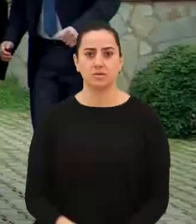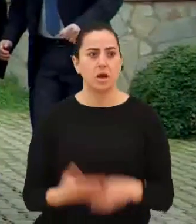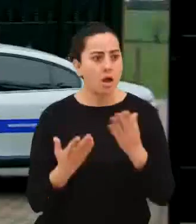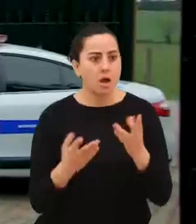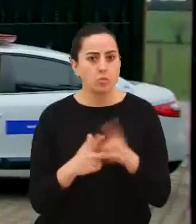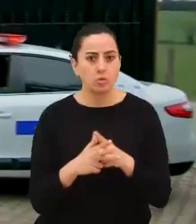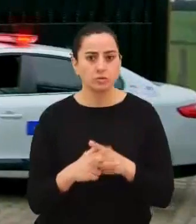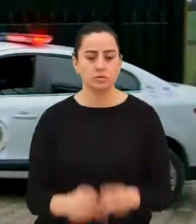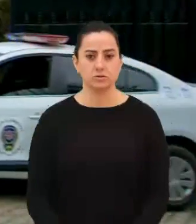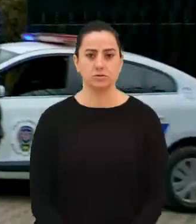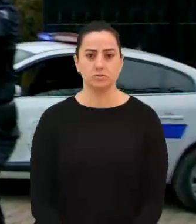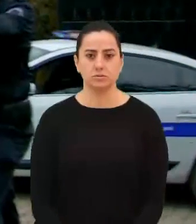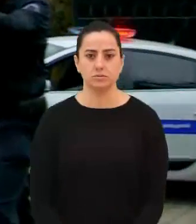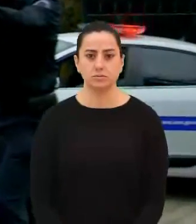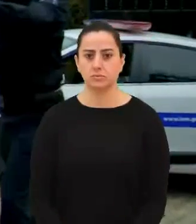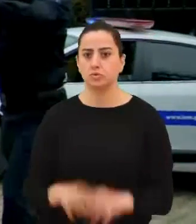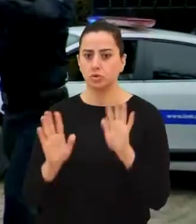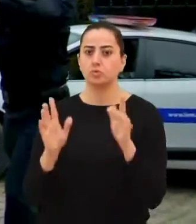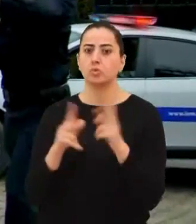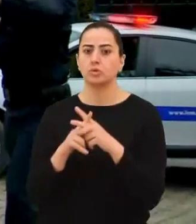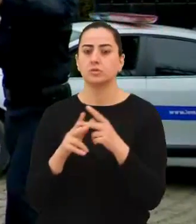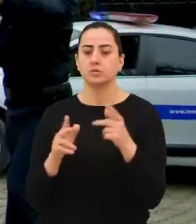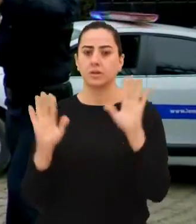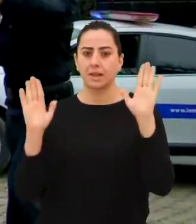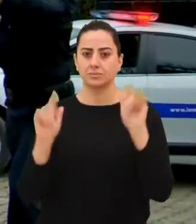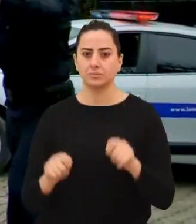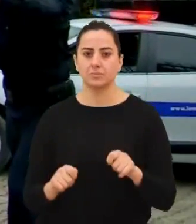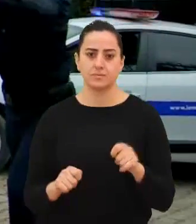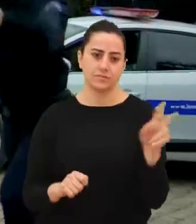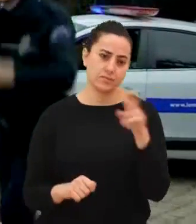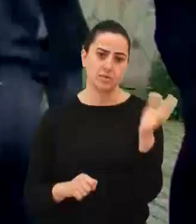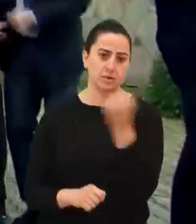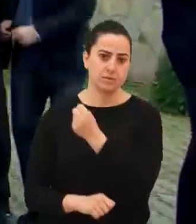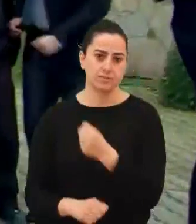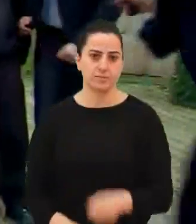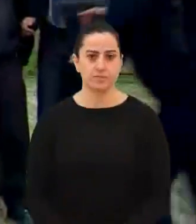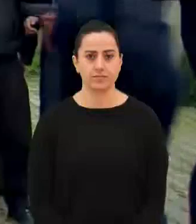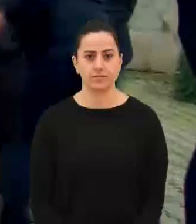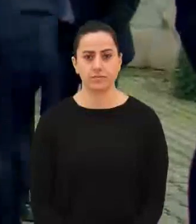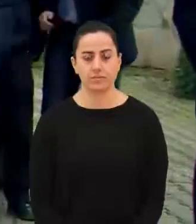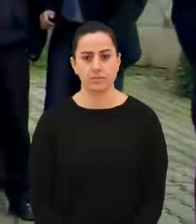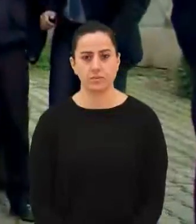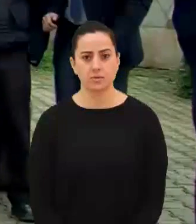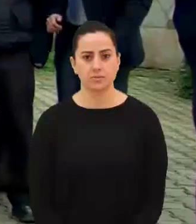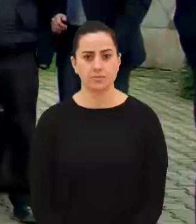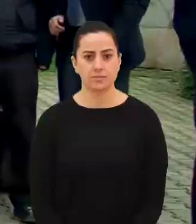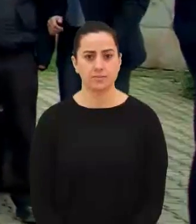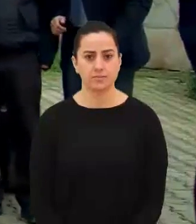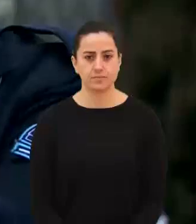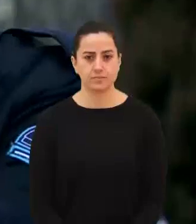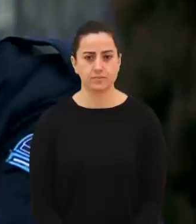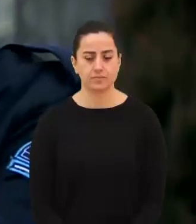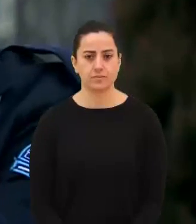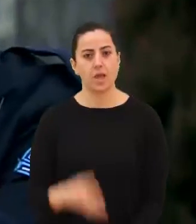polis. Oldu mu polis? Teslim olun. Alın şunları. Alın bakayım şunları. Alın. Alın. Alın. Alın. Alın. Alın